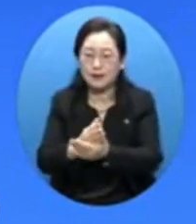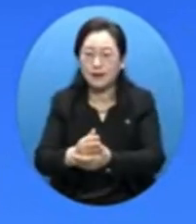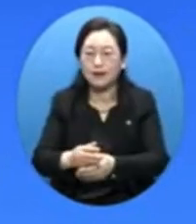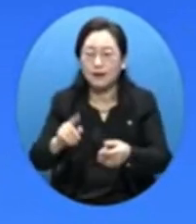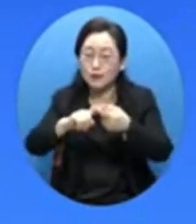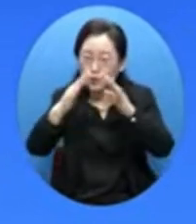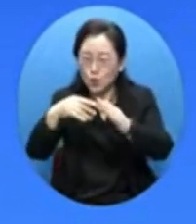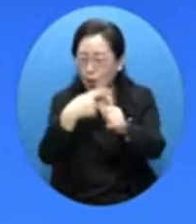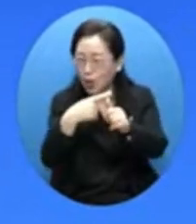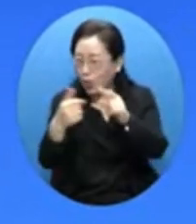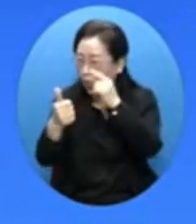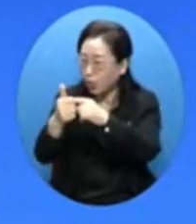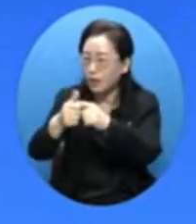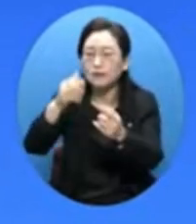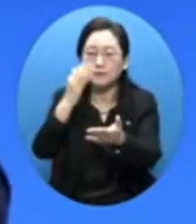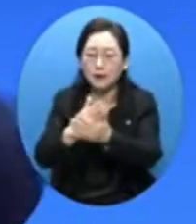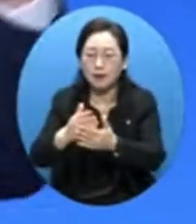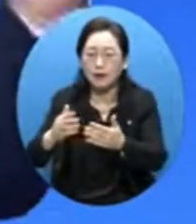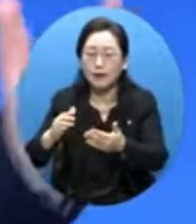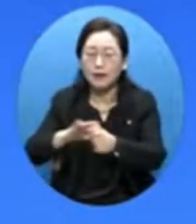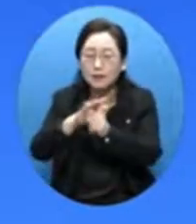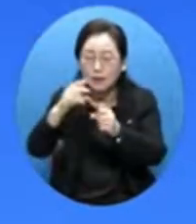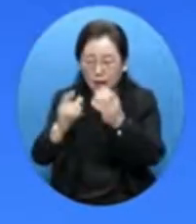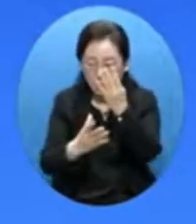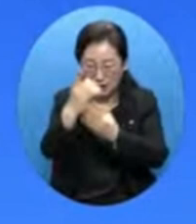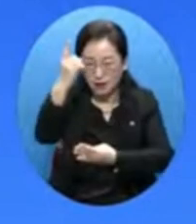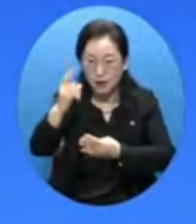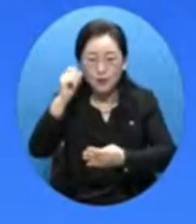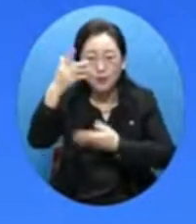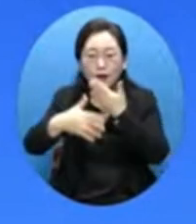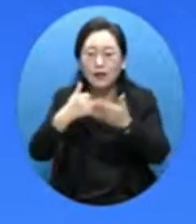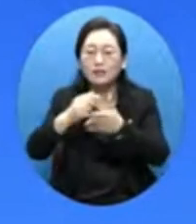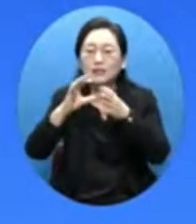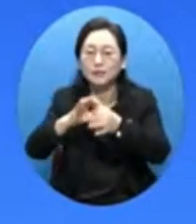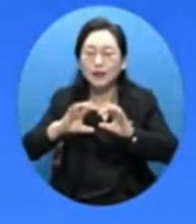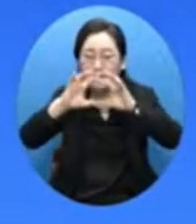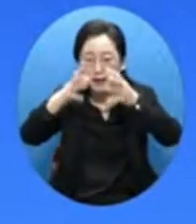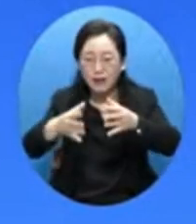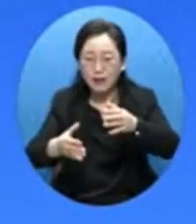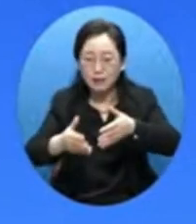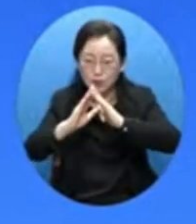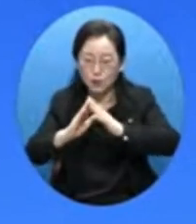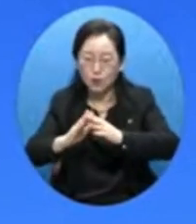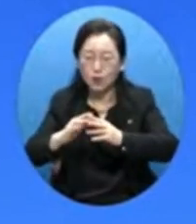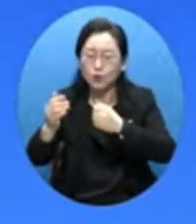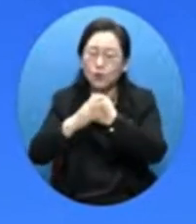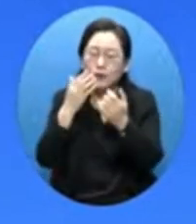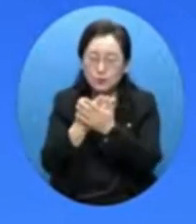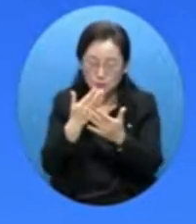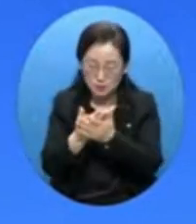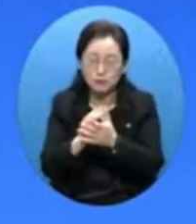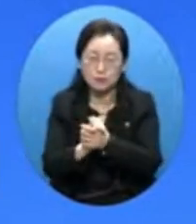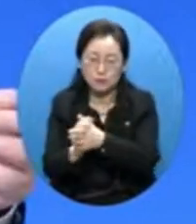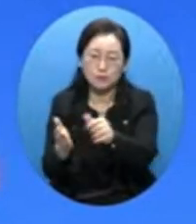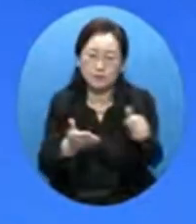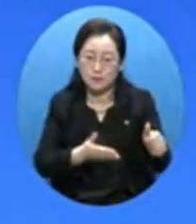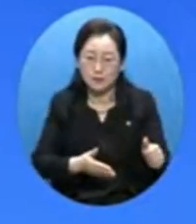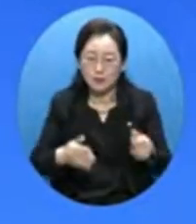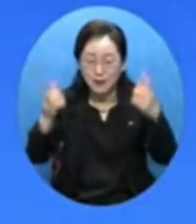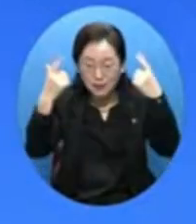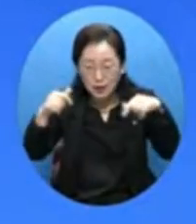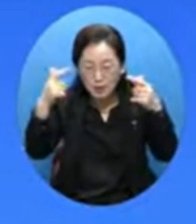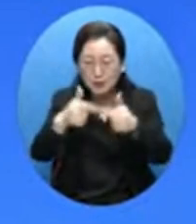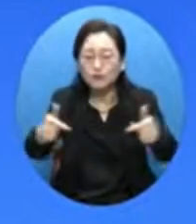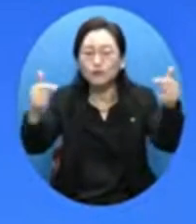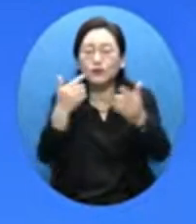욕하지 않게 하여 주시고, 사랑으로 하나 되어서 위대한 하나님의 나라를 세우는 우리 모두가 되게 하여 주시옵소서. 교회가 날마다 부흥하게